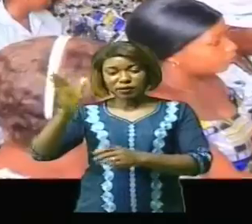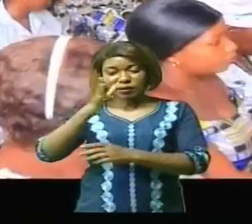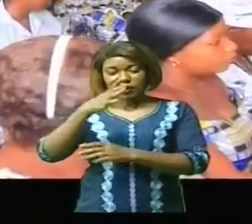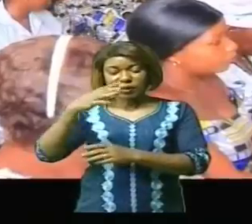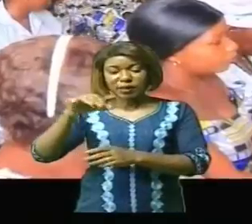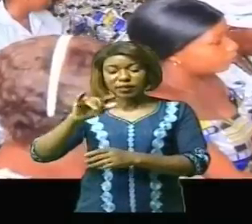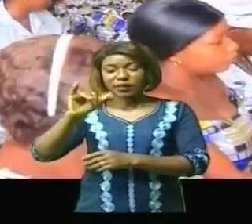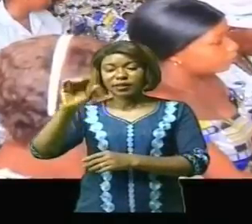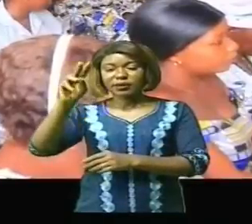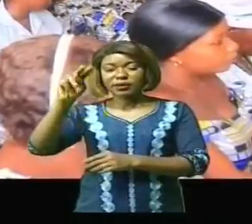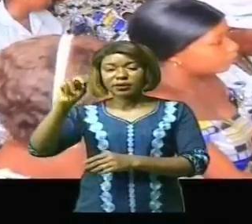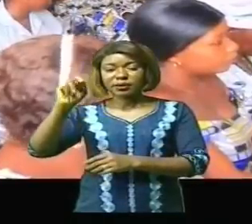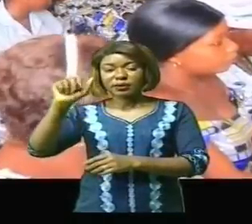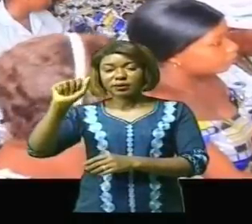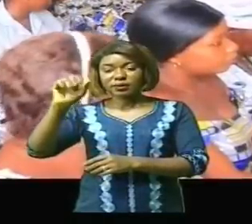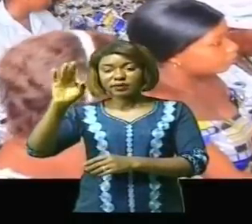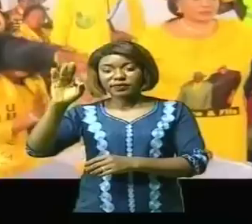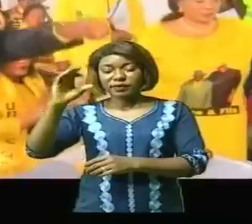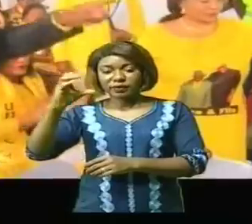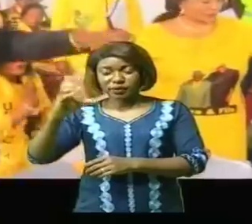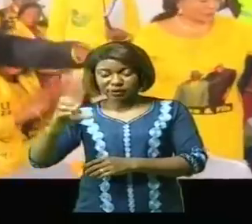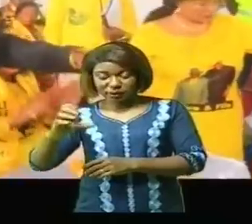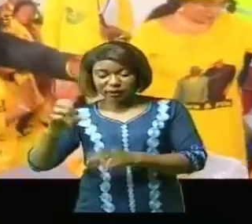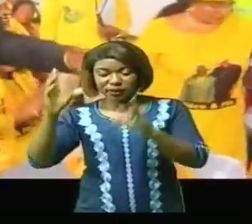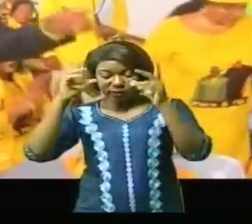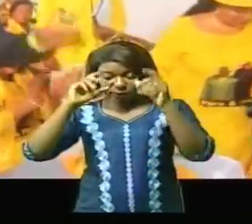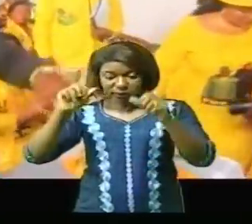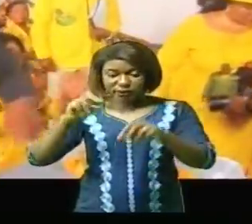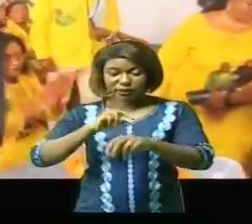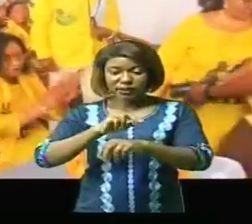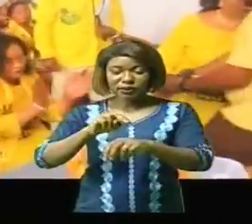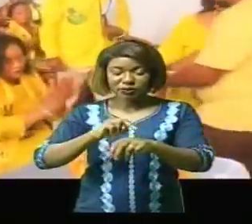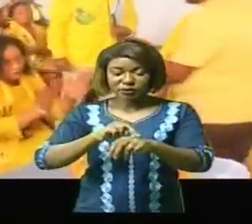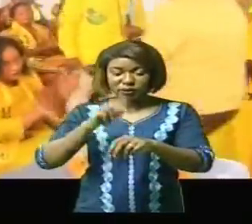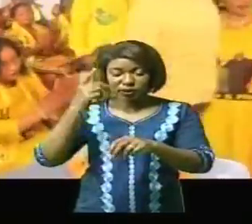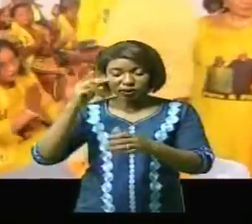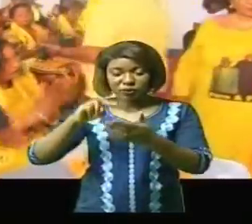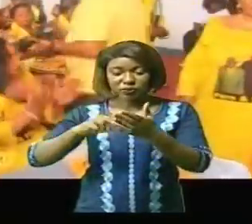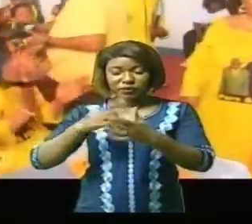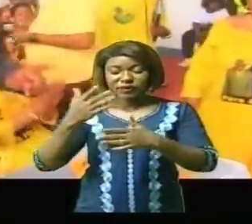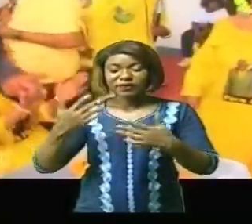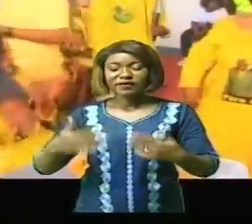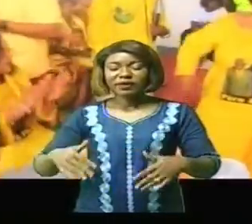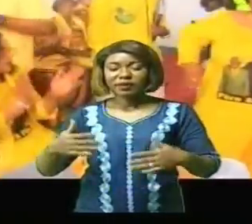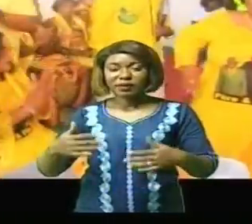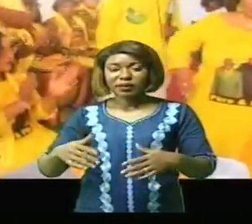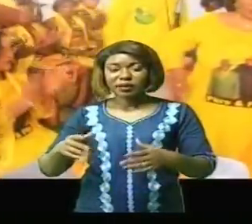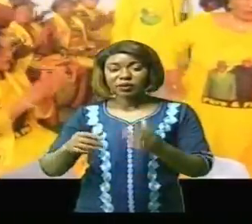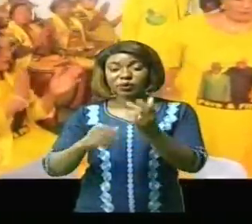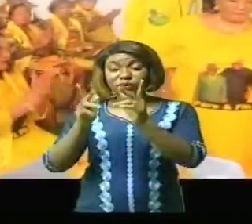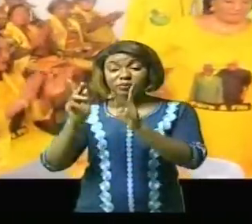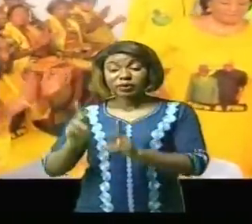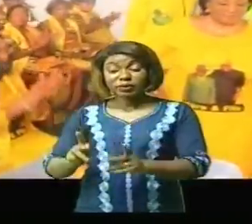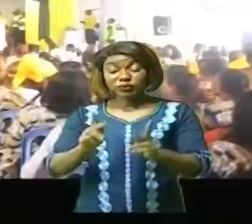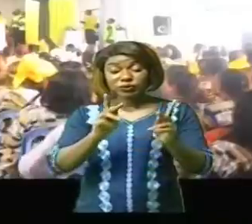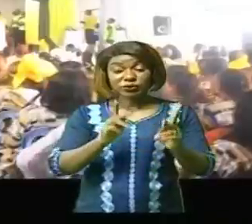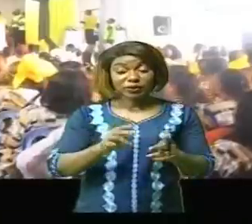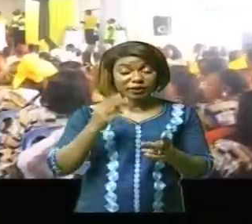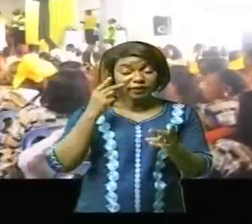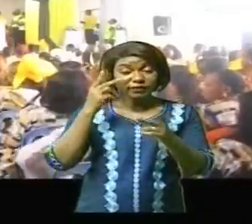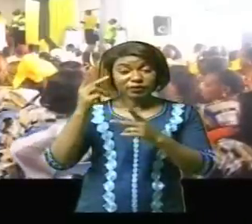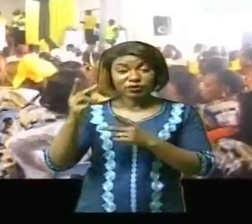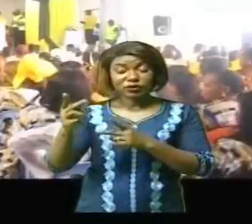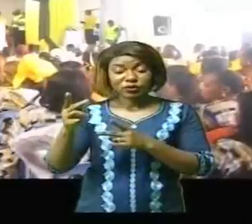l'UNAFEC. Le président national a profité de ce double événement pour rappeler à ses militantes et militants la vision de